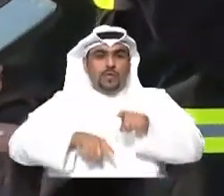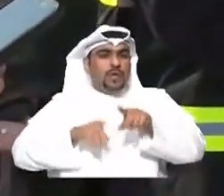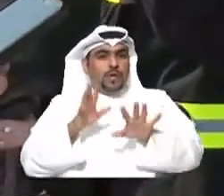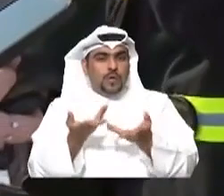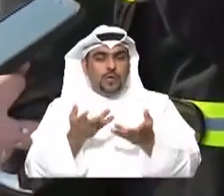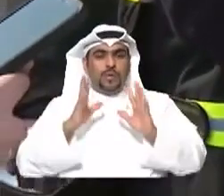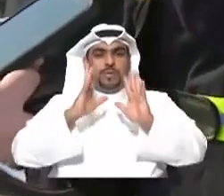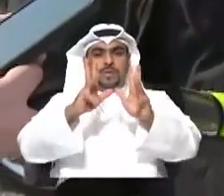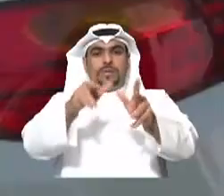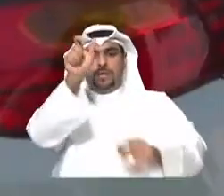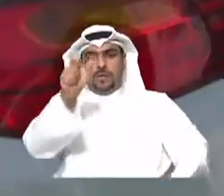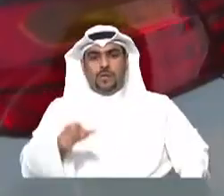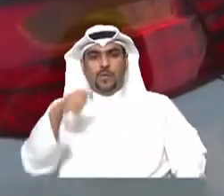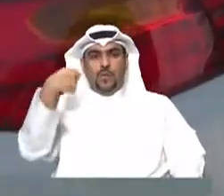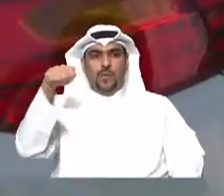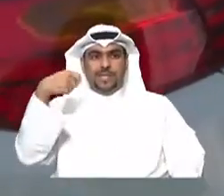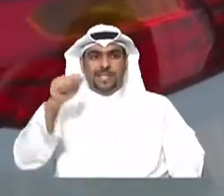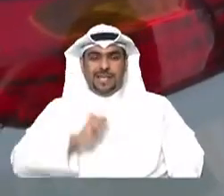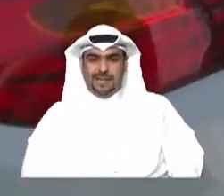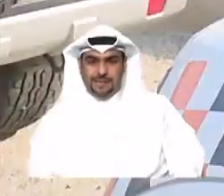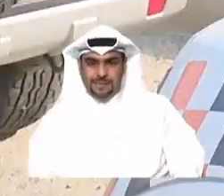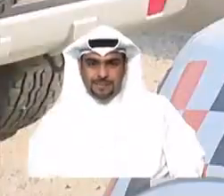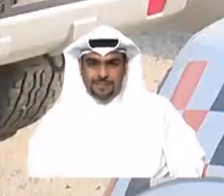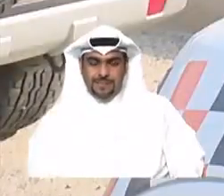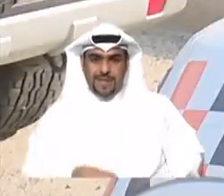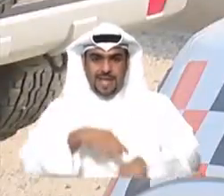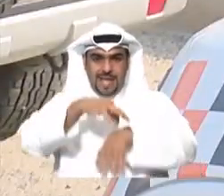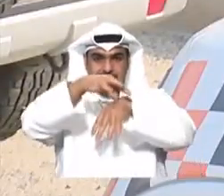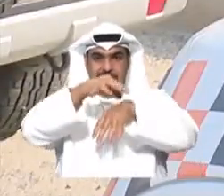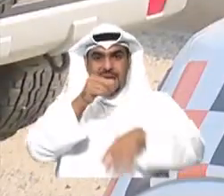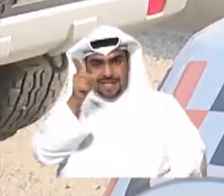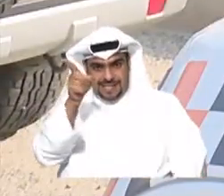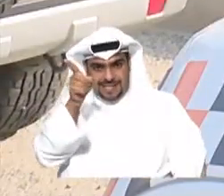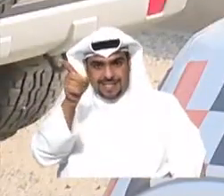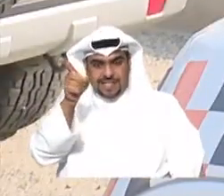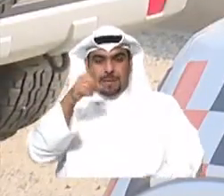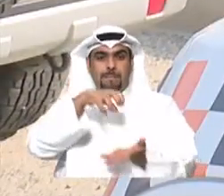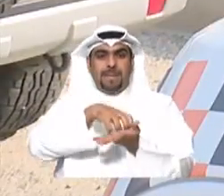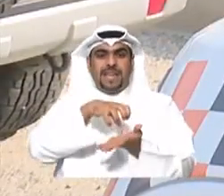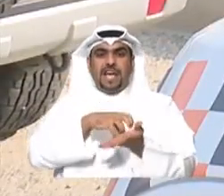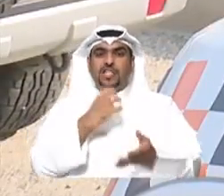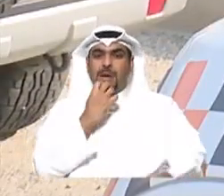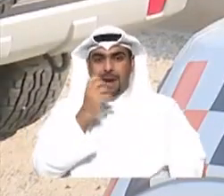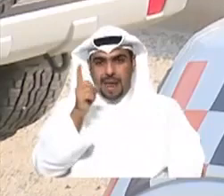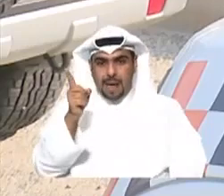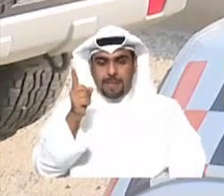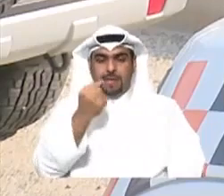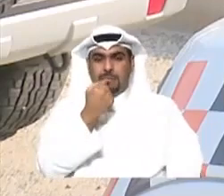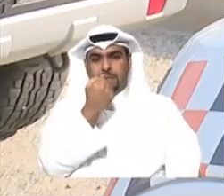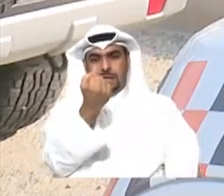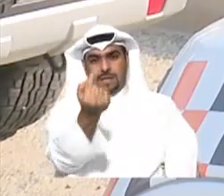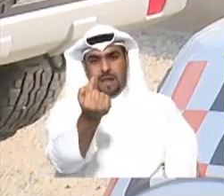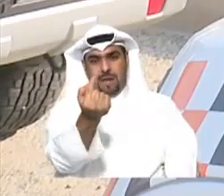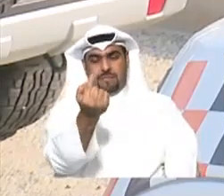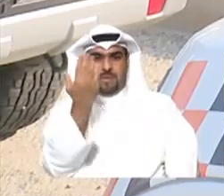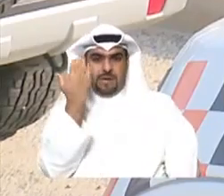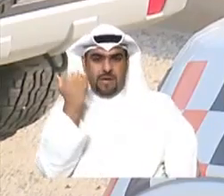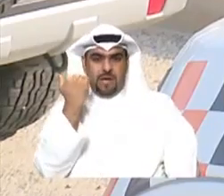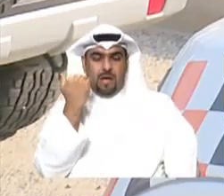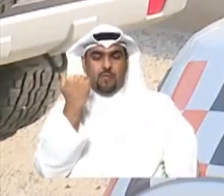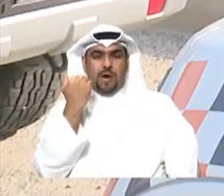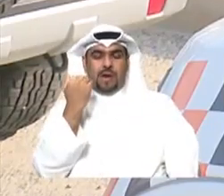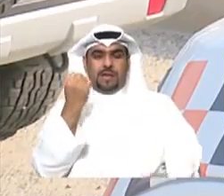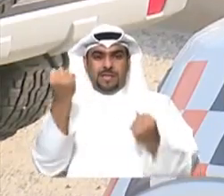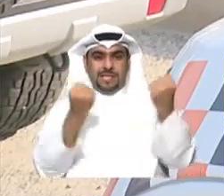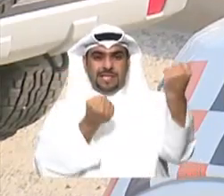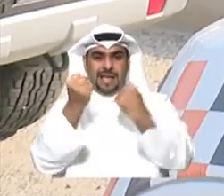جابر الأحمد. الأهالي بعضهم طلب امتداد تكملة الشوارع، كانت واقفة في المداخل